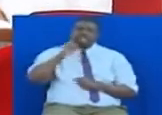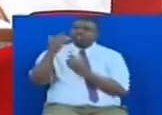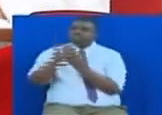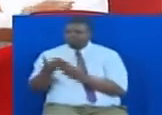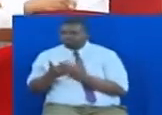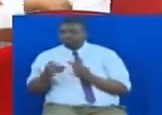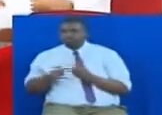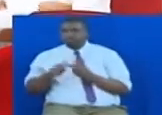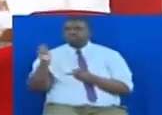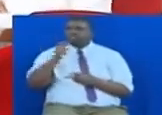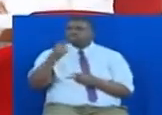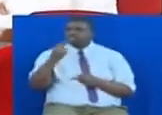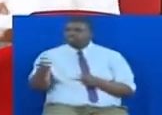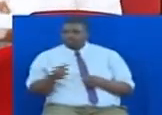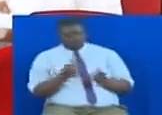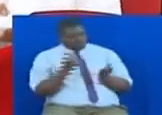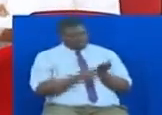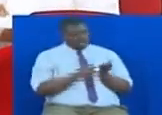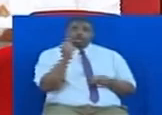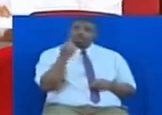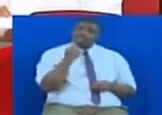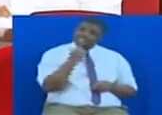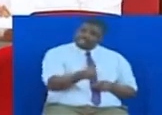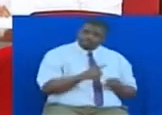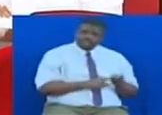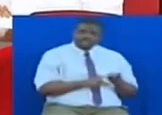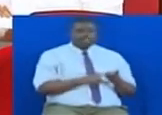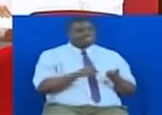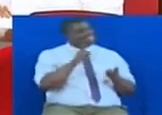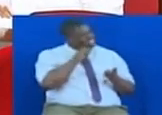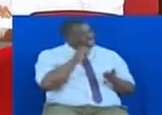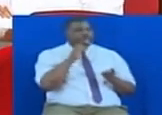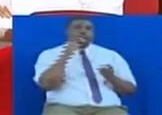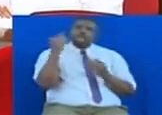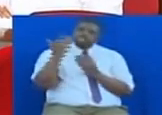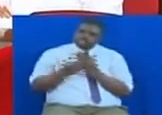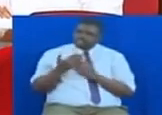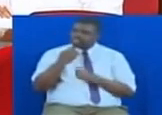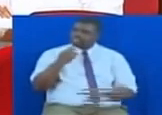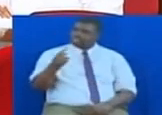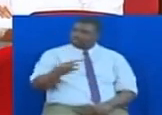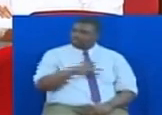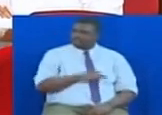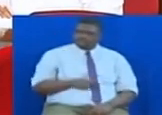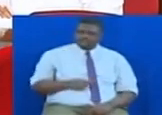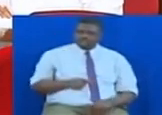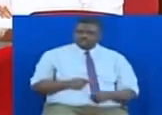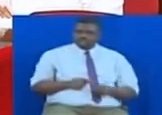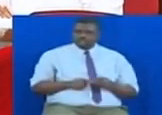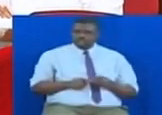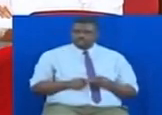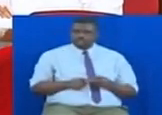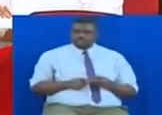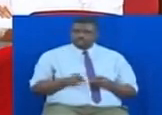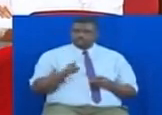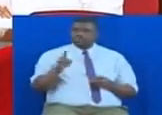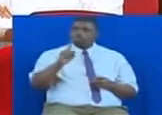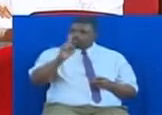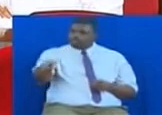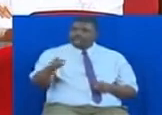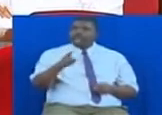Kenya wanasema, Uganda wanasema, kila nchi wanakuambia you have the